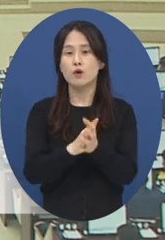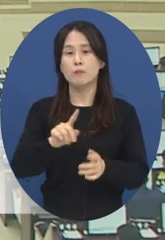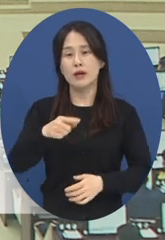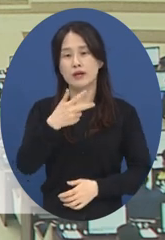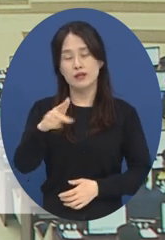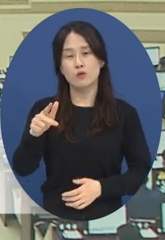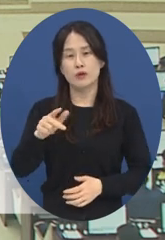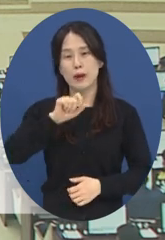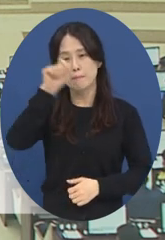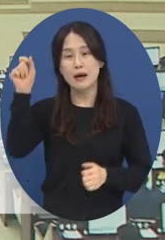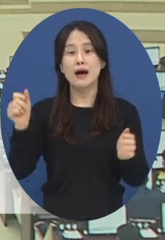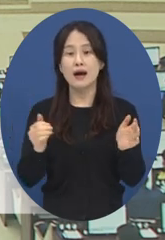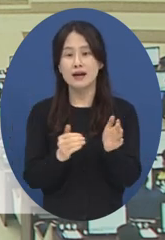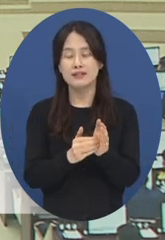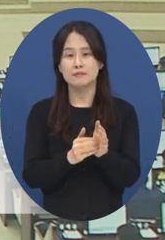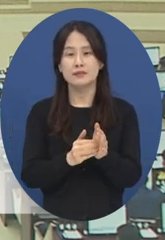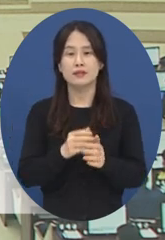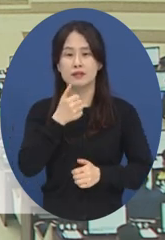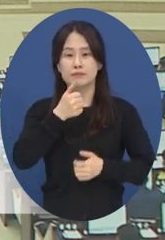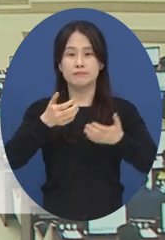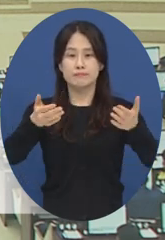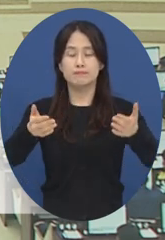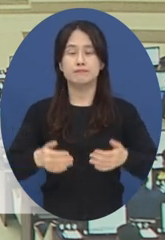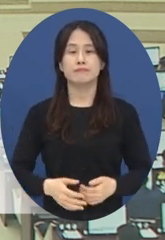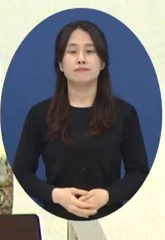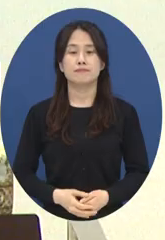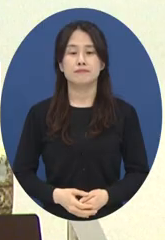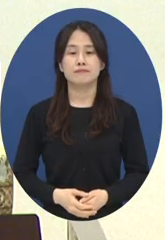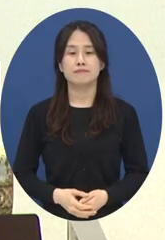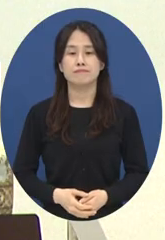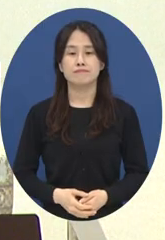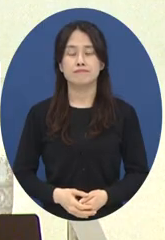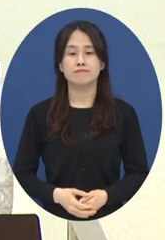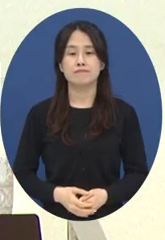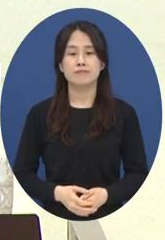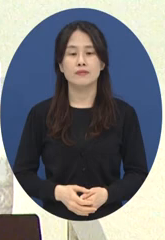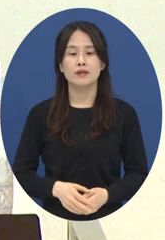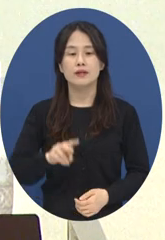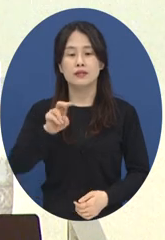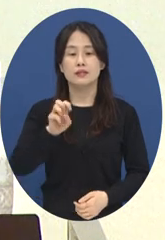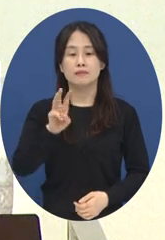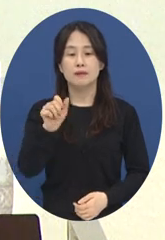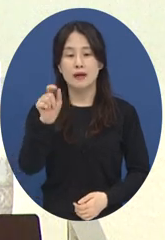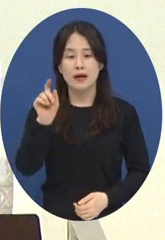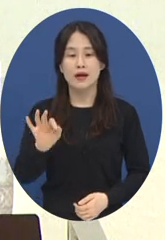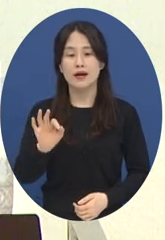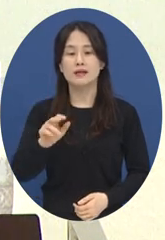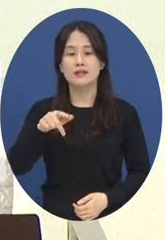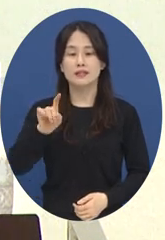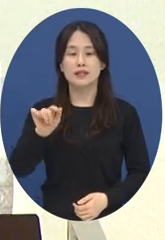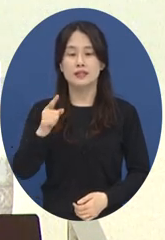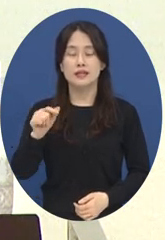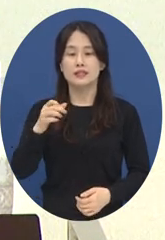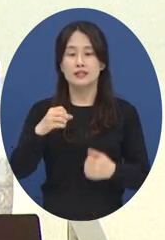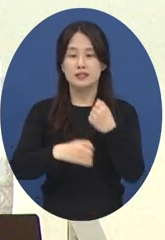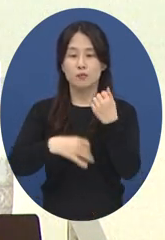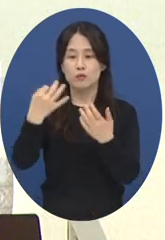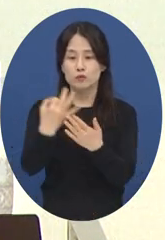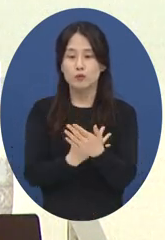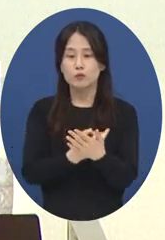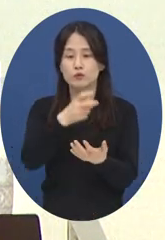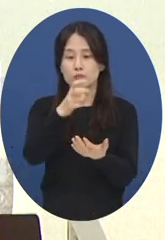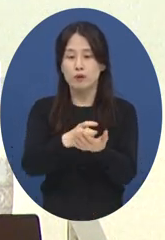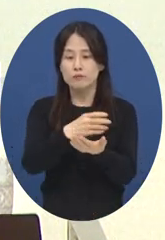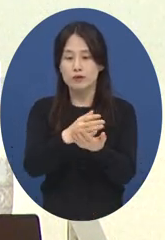됐습니다 최재영 기자의 부 듭니다 의 설정 체 23만 경주도 제 1 기본 소득 지급 조례